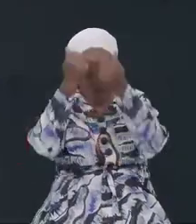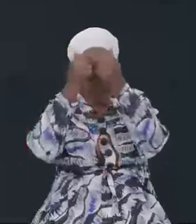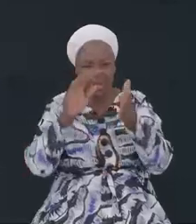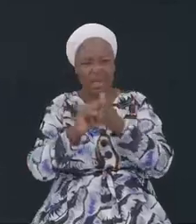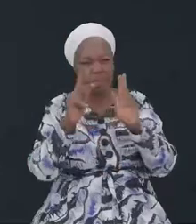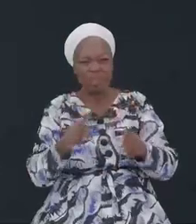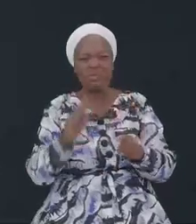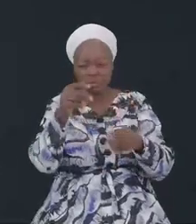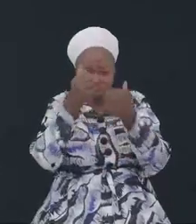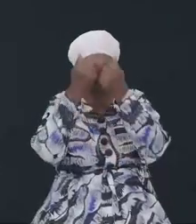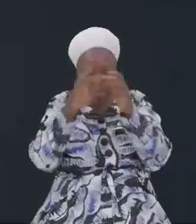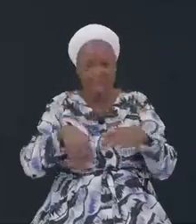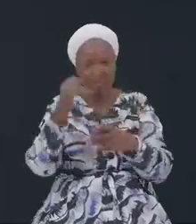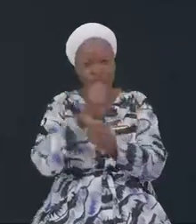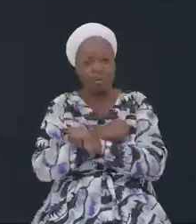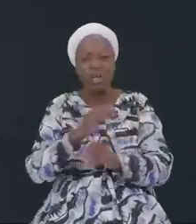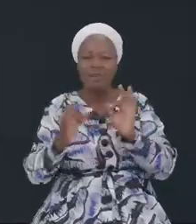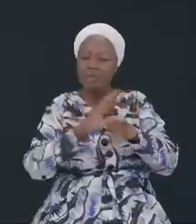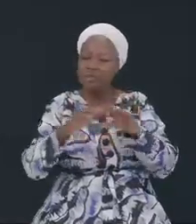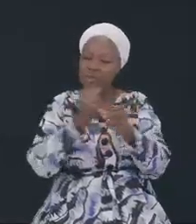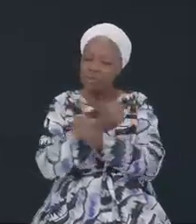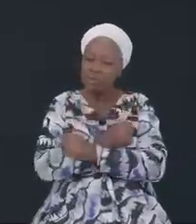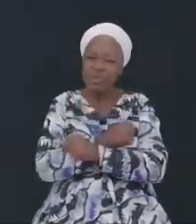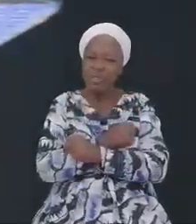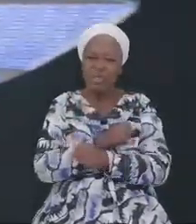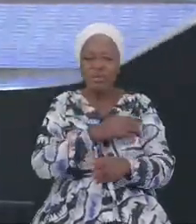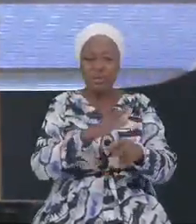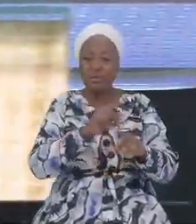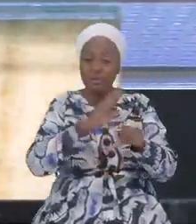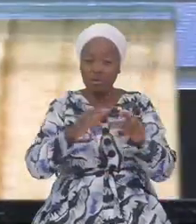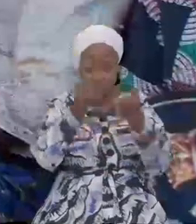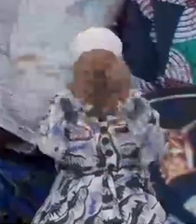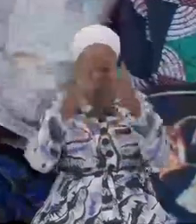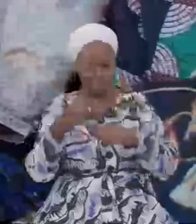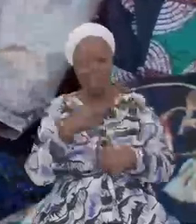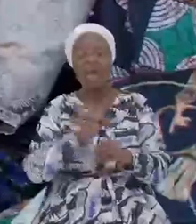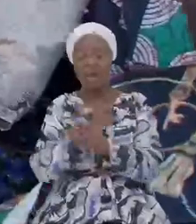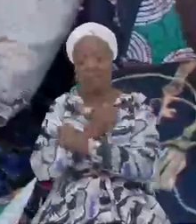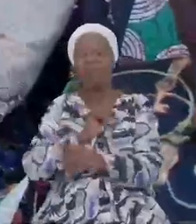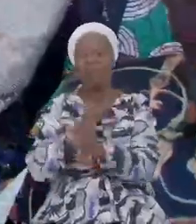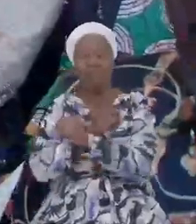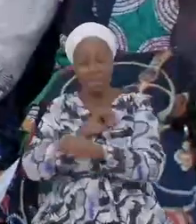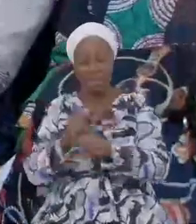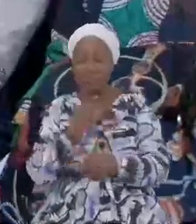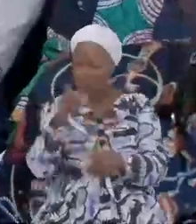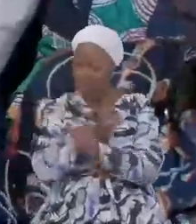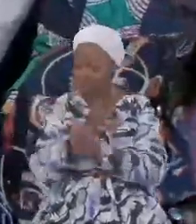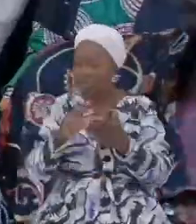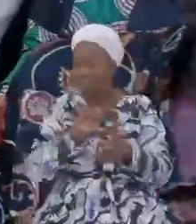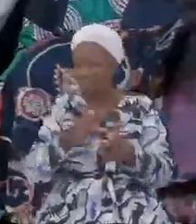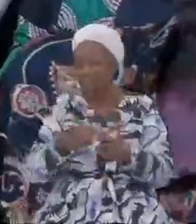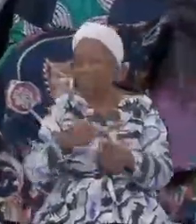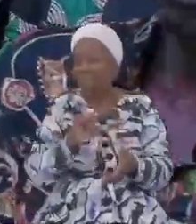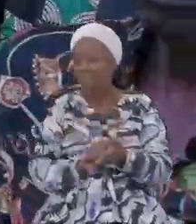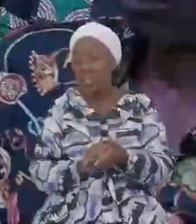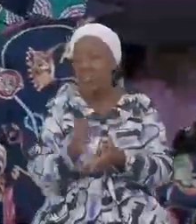obéissons à partir de l'amour. Nous obéissons à la lumière de l'amour. Nous n'avons pas de « non, je t'aime ». Non, cela n'est pas réel. Il